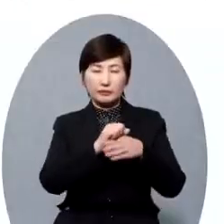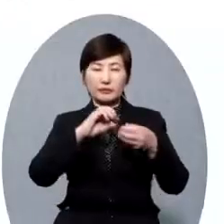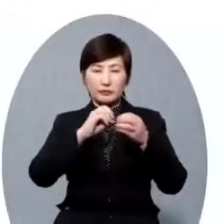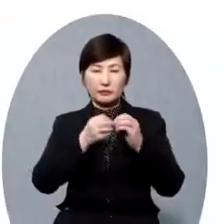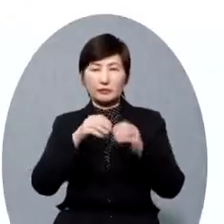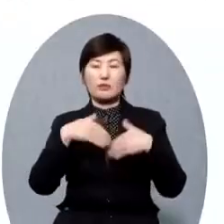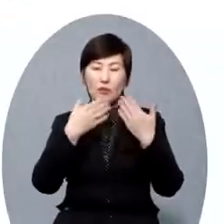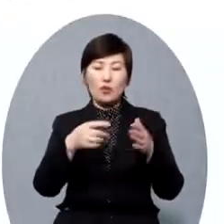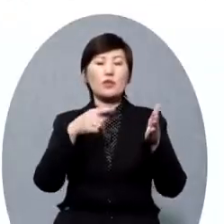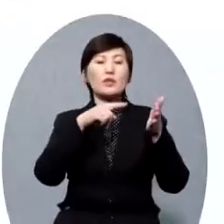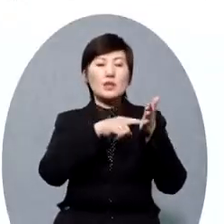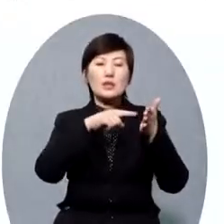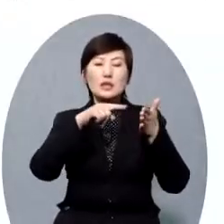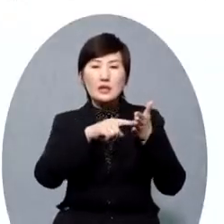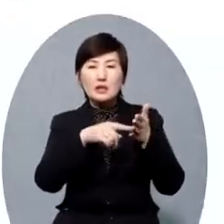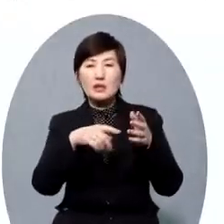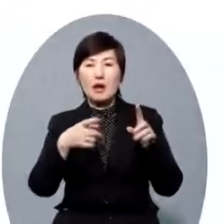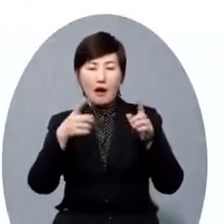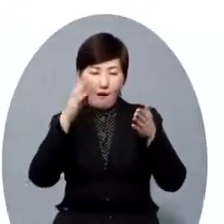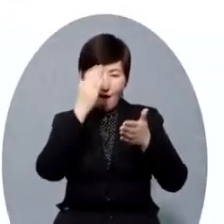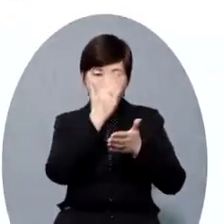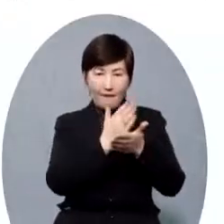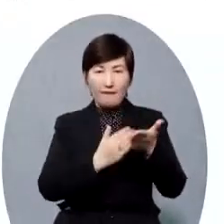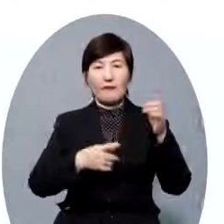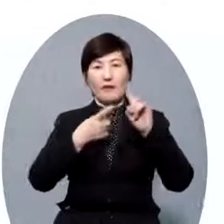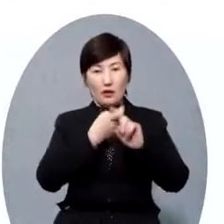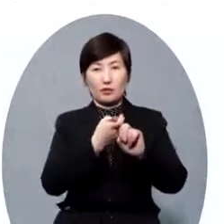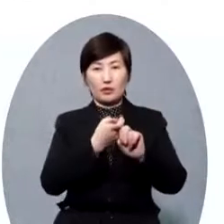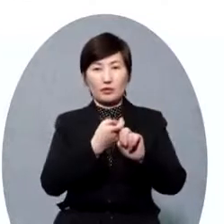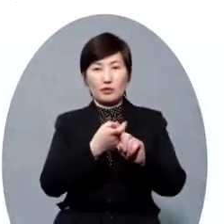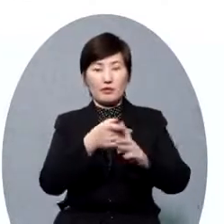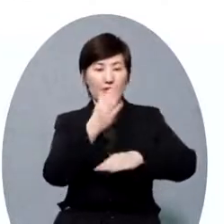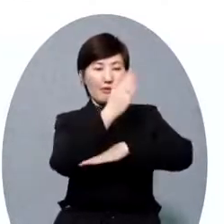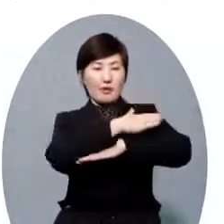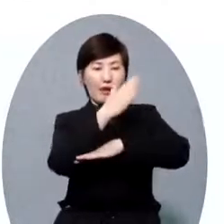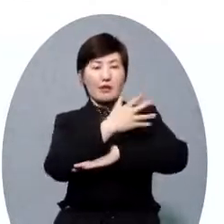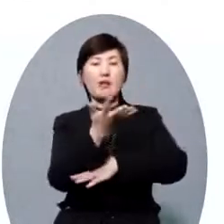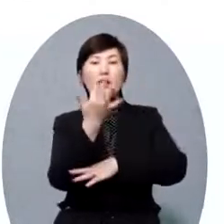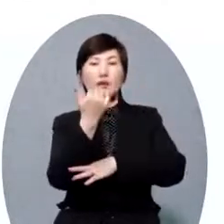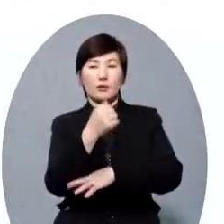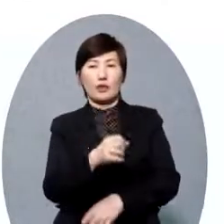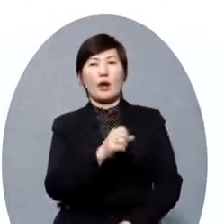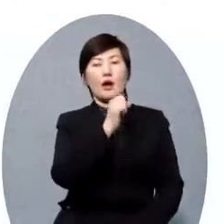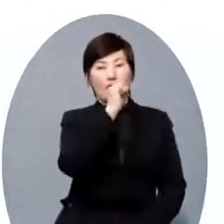За бодлого дасгал ажиллая. Өгсөн цэгүүдийг дайрсан шулууны налалтуудыг олъё. Аад нь